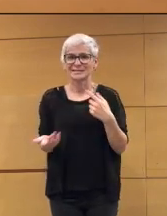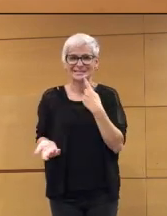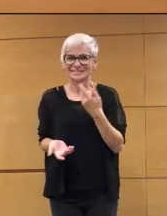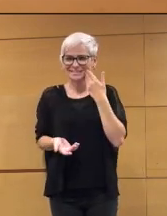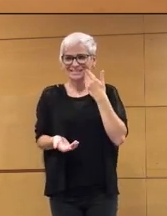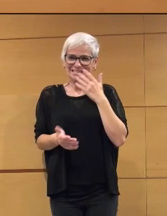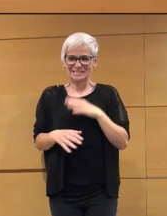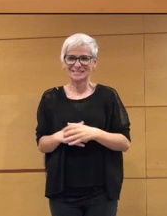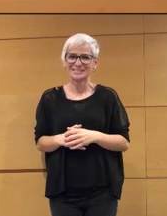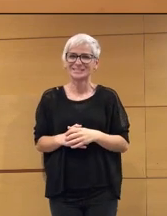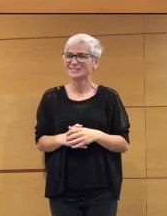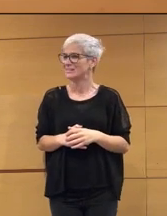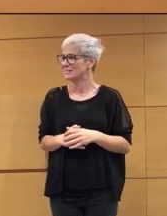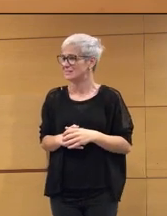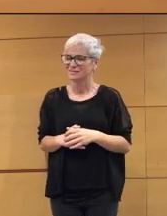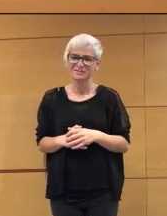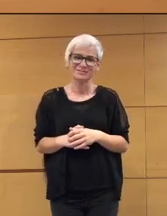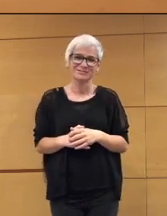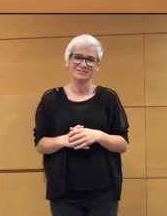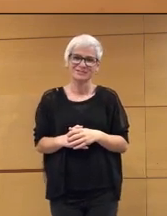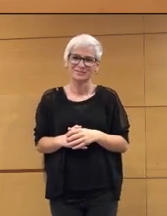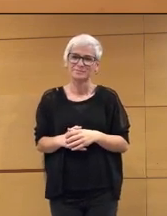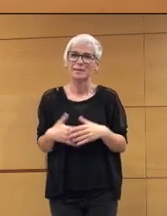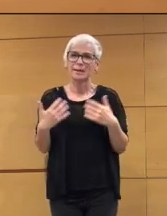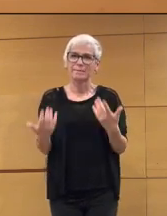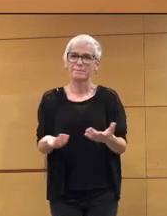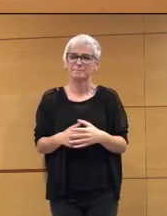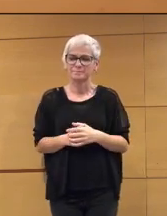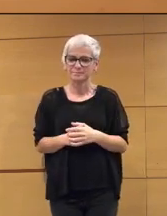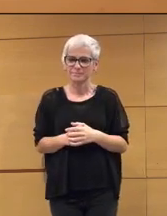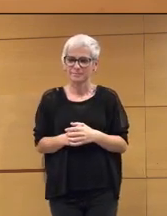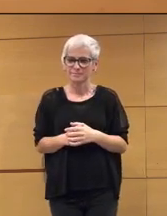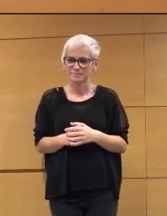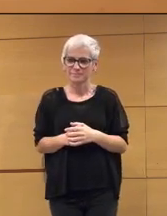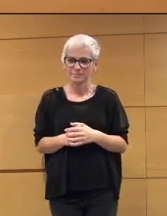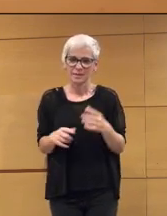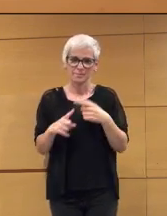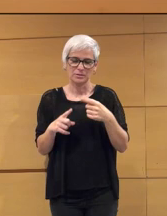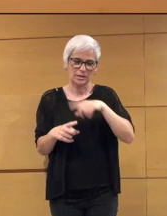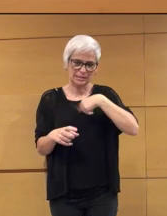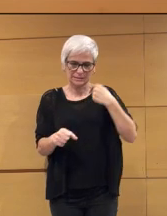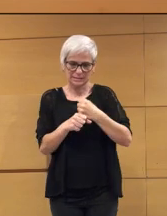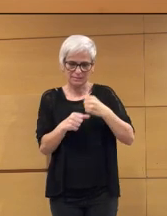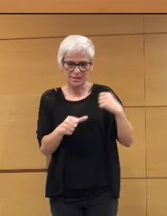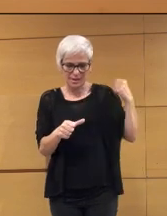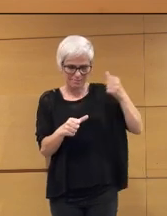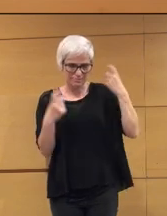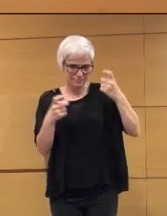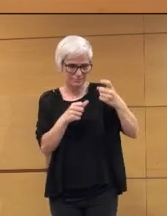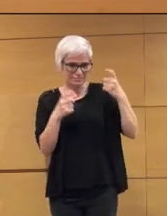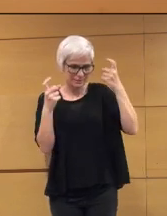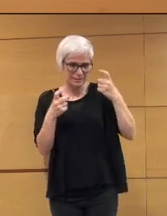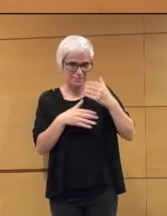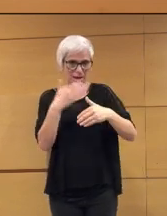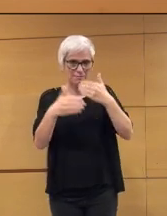Esther, arriu perquè parlem sovint. Perquè bueno, fa temps que estem treballant per intentar avançar